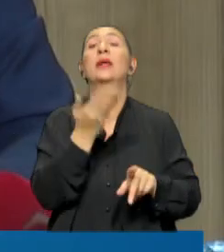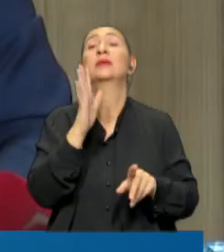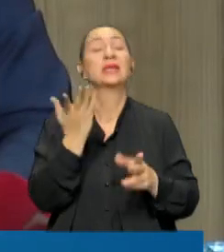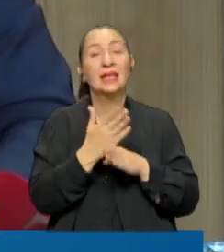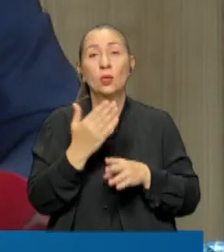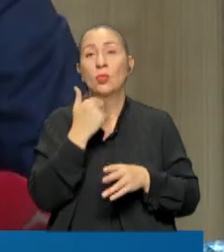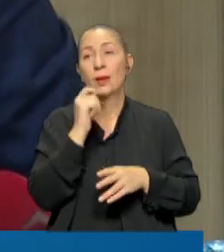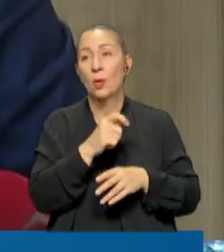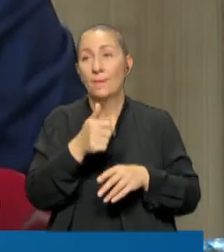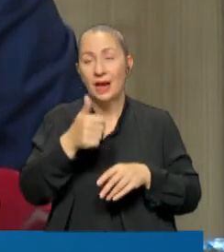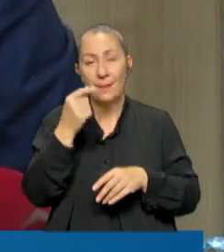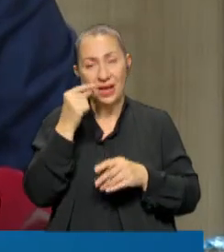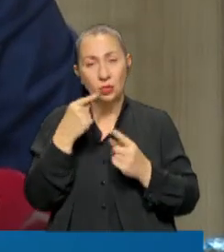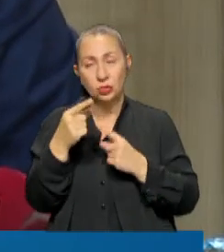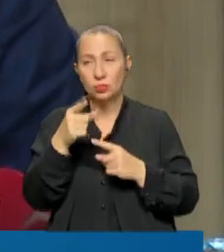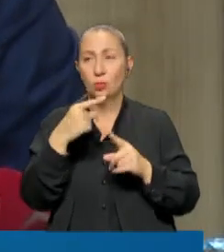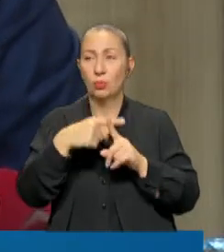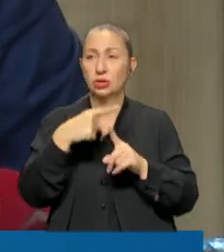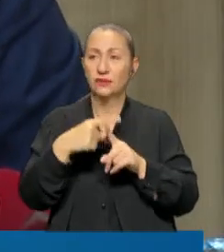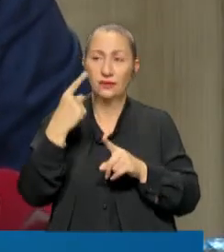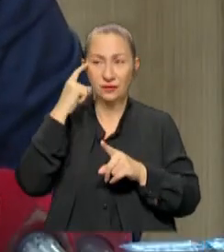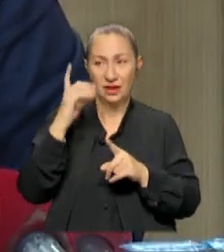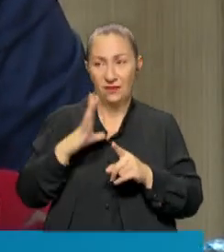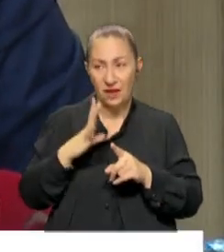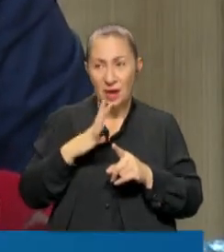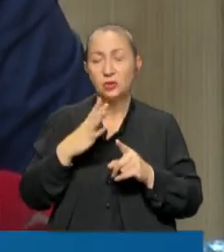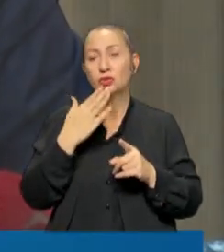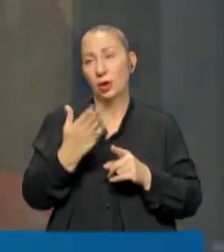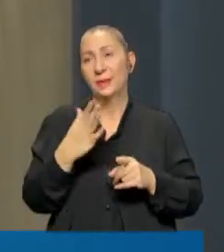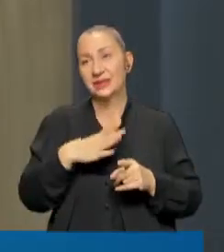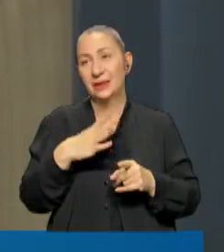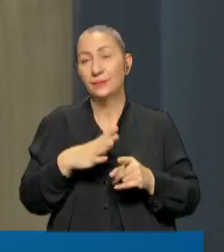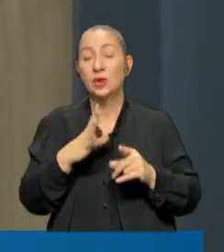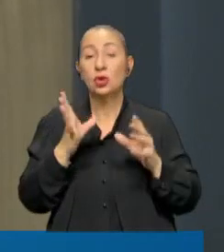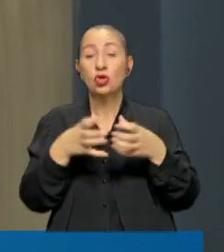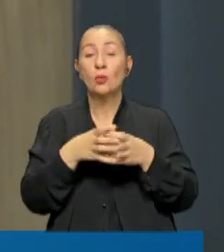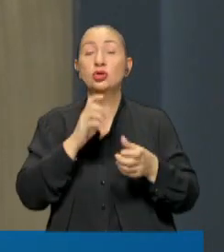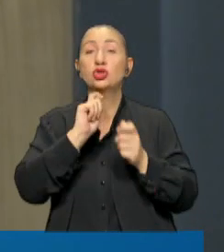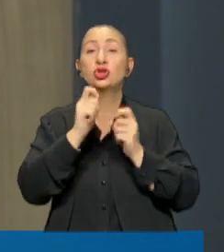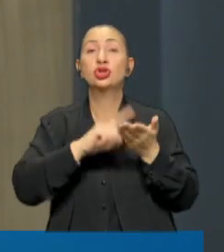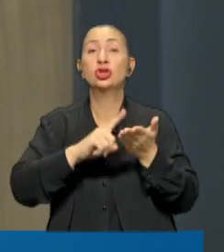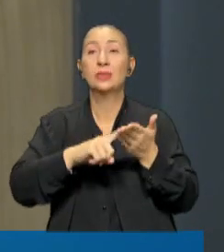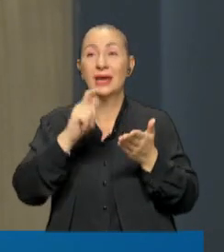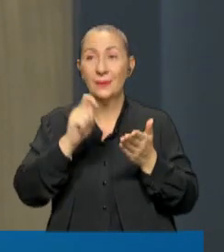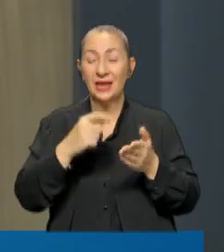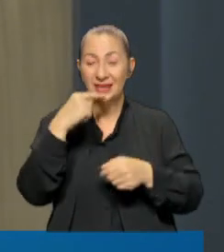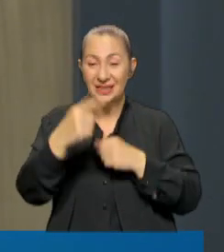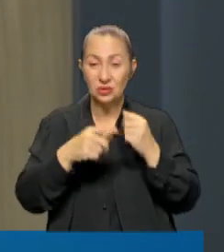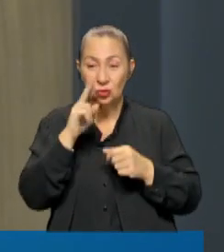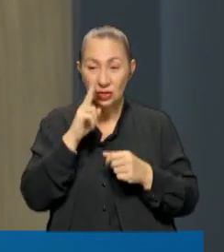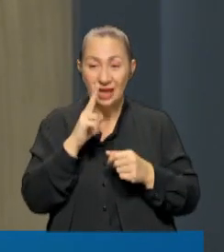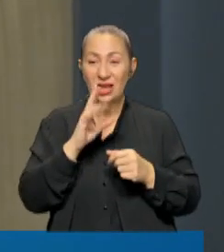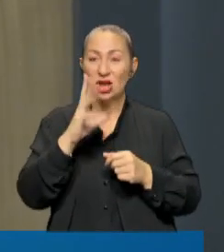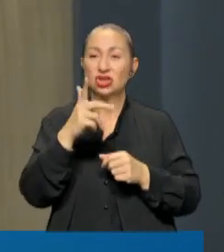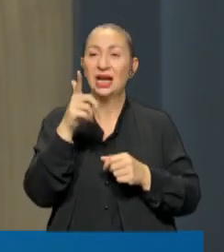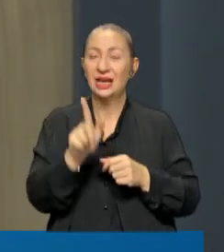yapıyor. Bakan Bey'le görüştüm, bu konuda da olumlu bir yaklaşım içinde olduğumuzu belirtmek isterim. Toplu sözleşmede elde edilen ücretin yıl sonunda